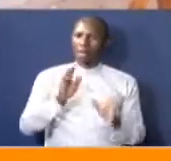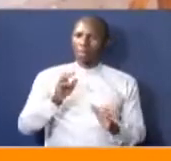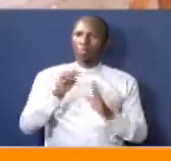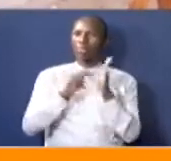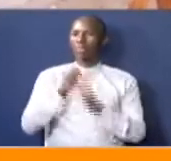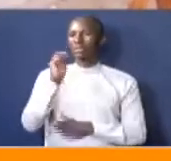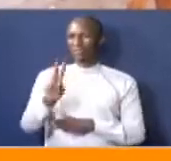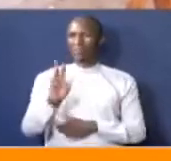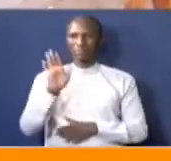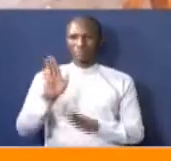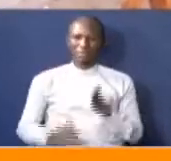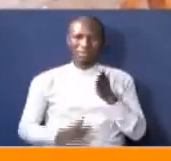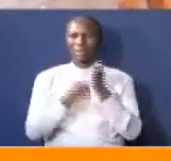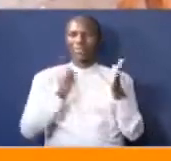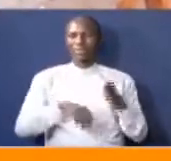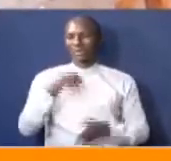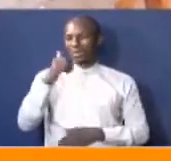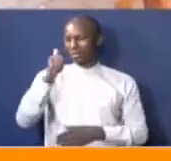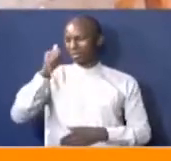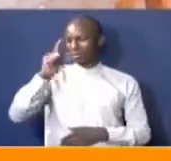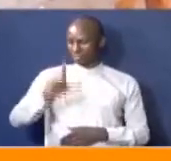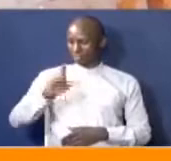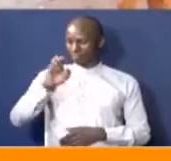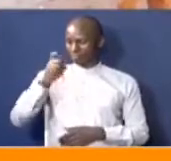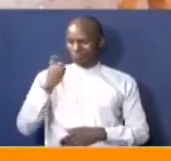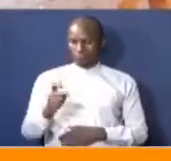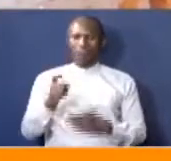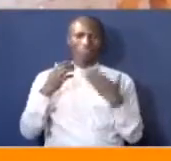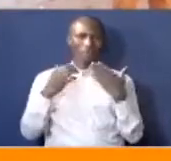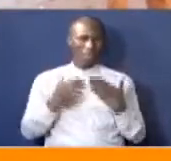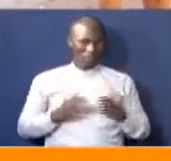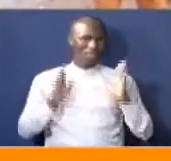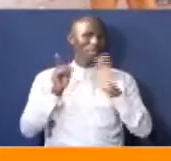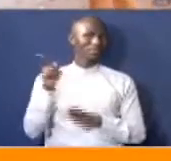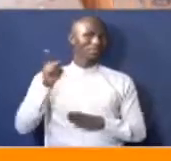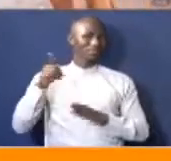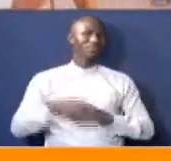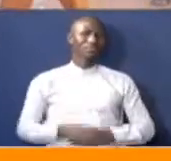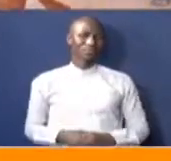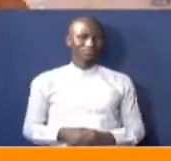Mumo TV netawa Alex Kitheka wa Mwanzia.